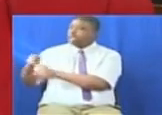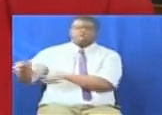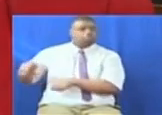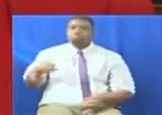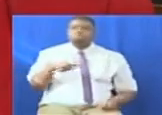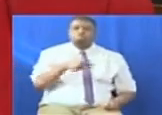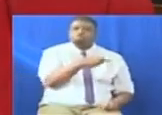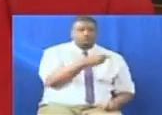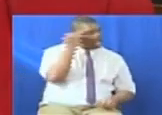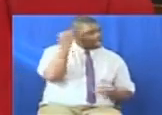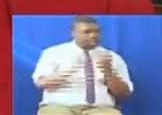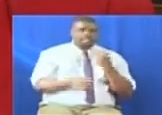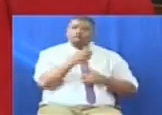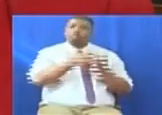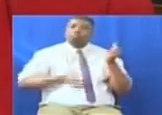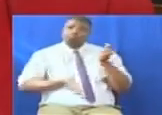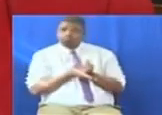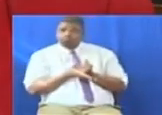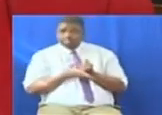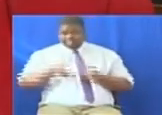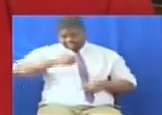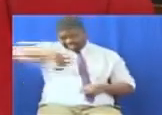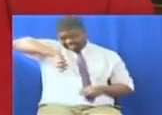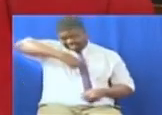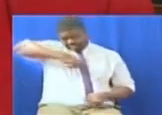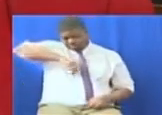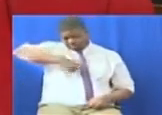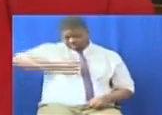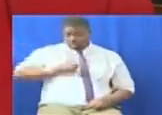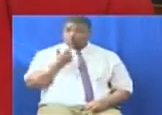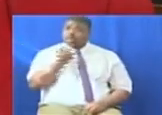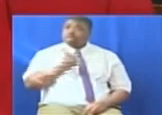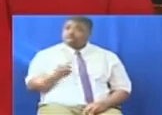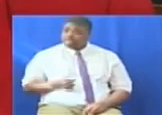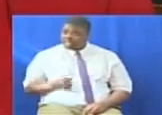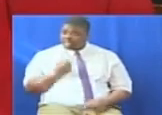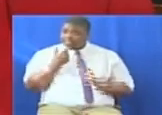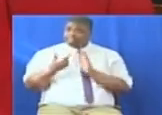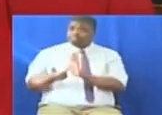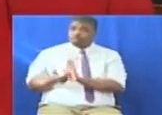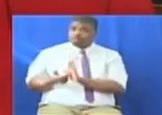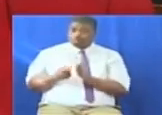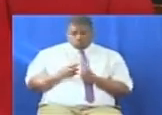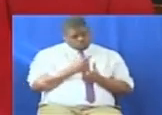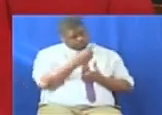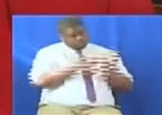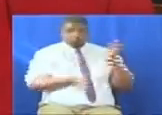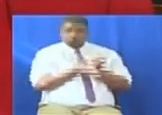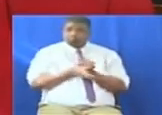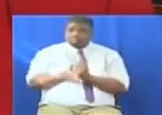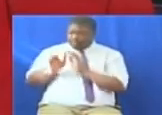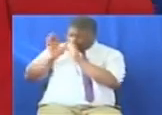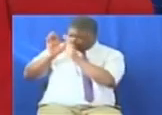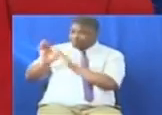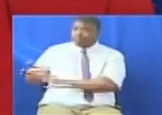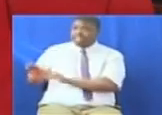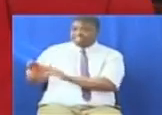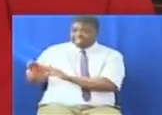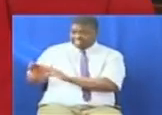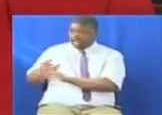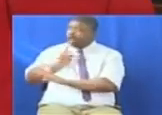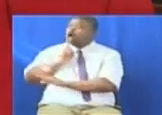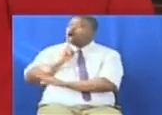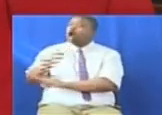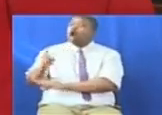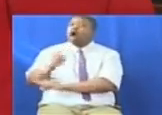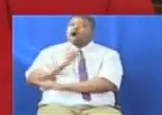Lakini kwa Watanzania wetu na uchumi wetu, ange lockdown tungeenda kwenye corona ya umaskini. Huko